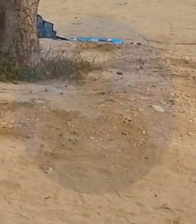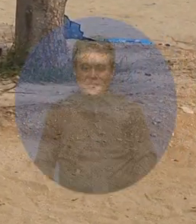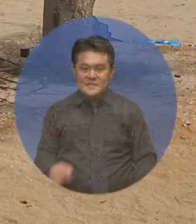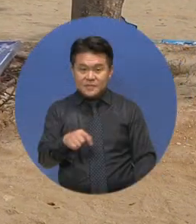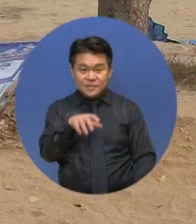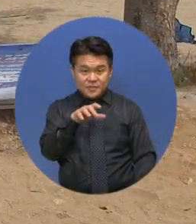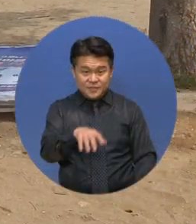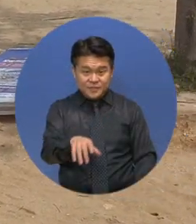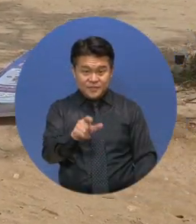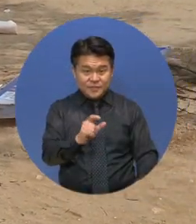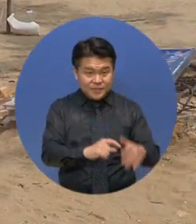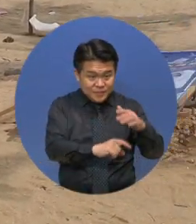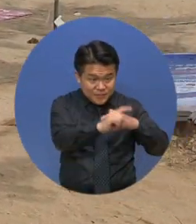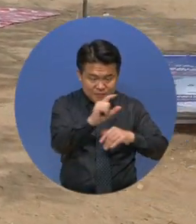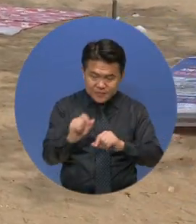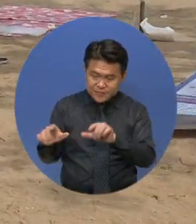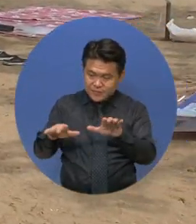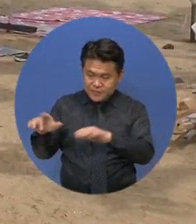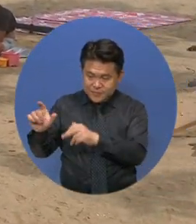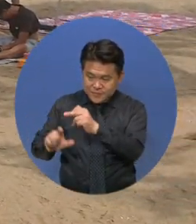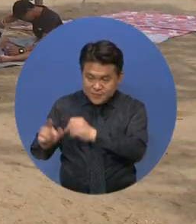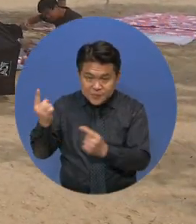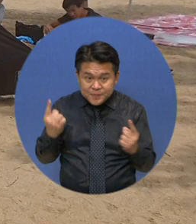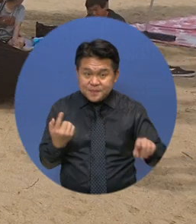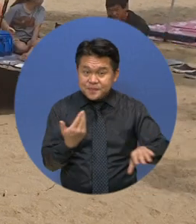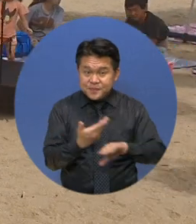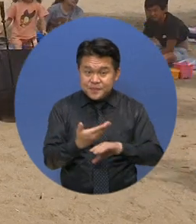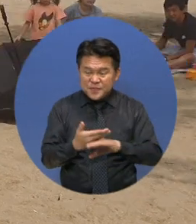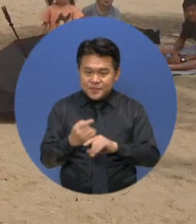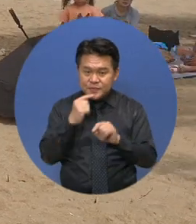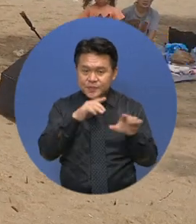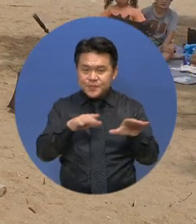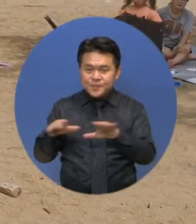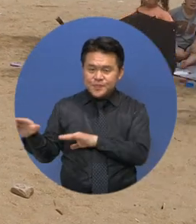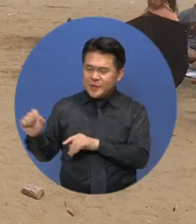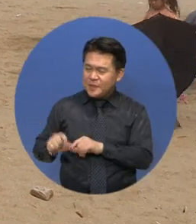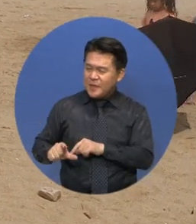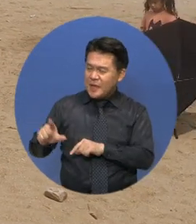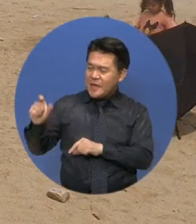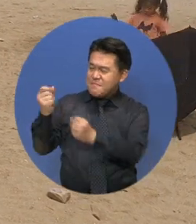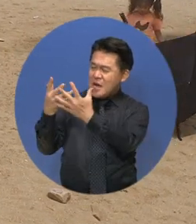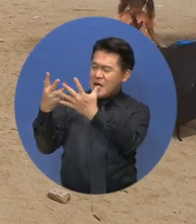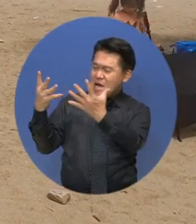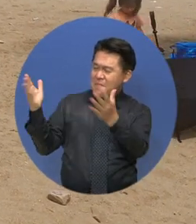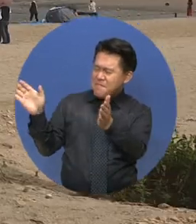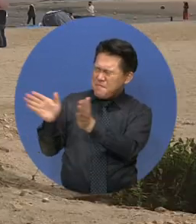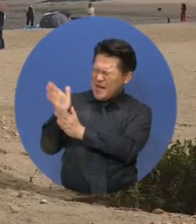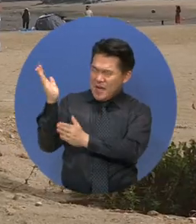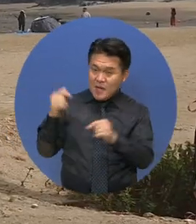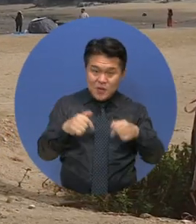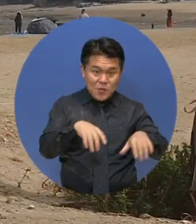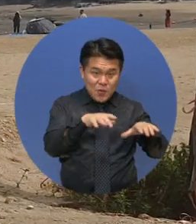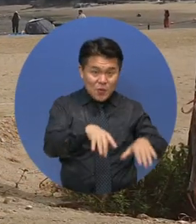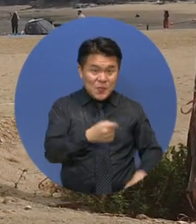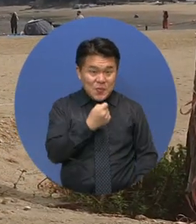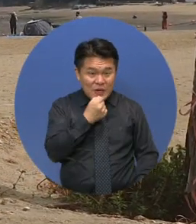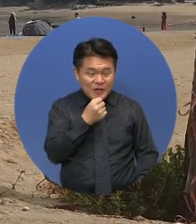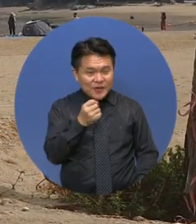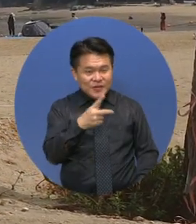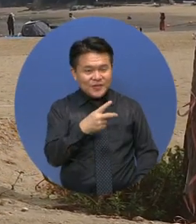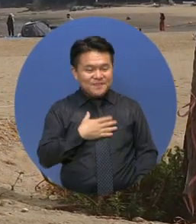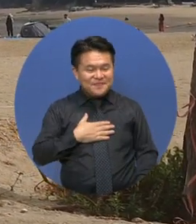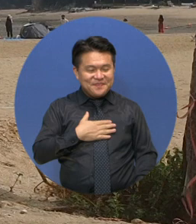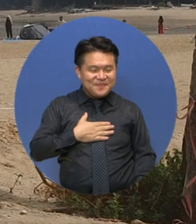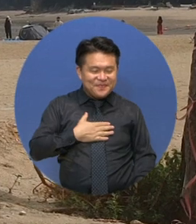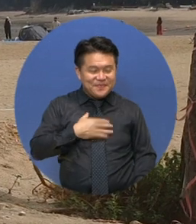외목마을의 일출은 동해의 일출과는 차이를 보이는데 동해안은 장엄 화려한 반면 서해의 일출은 소박하면서 서정적인